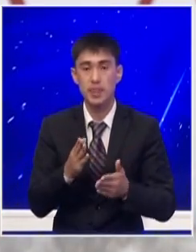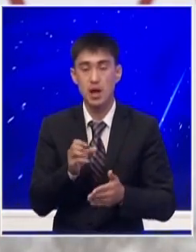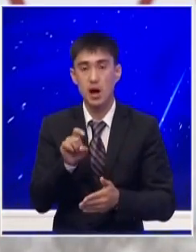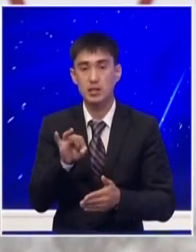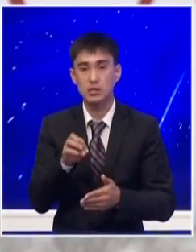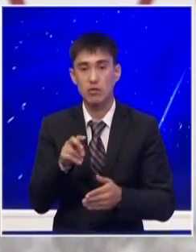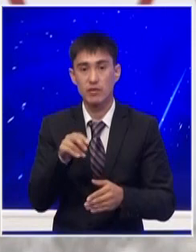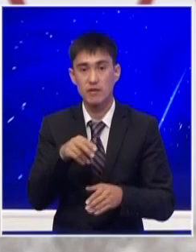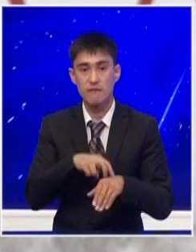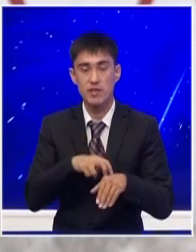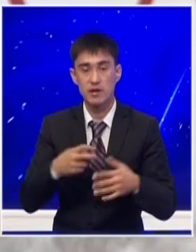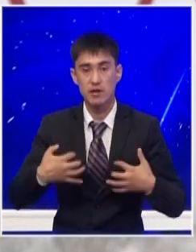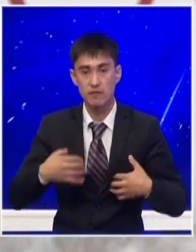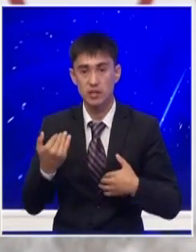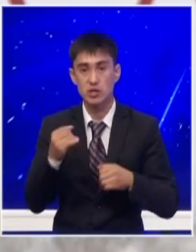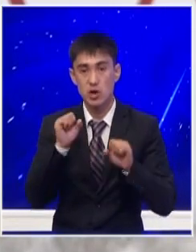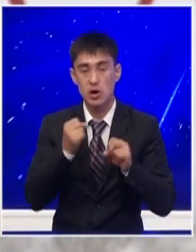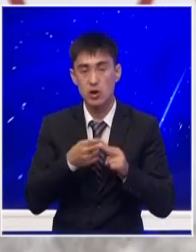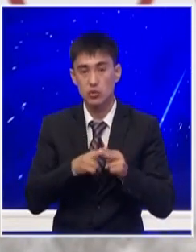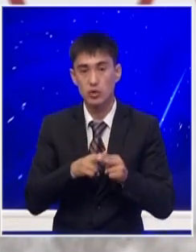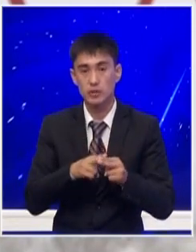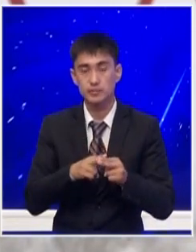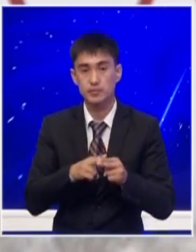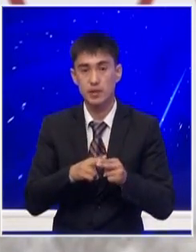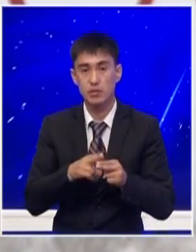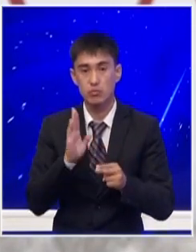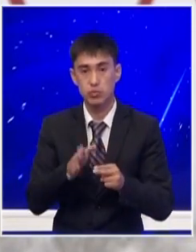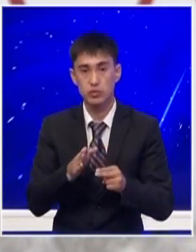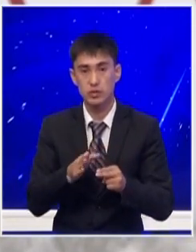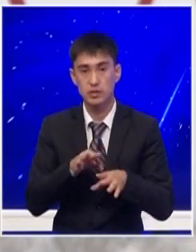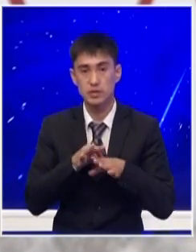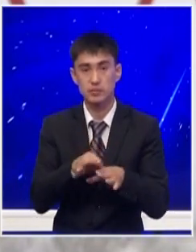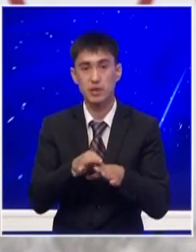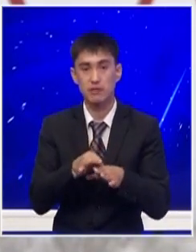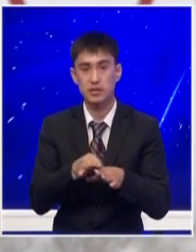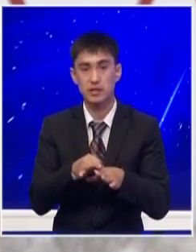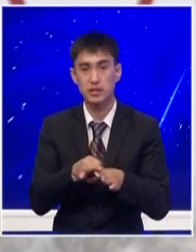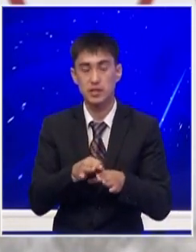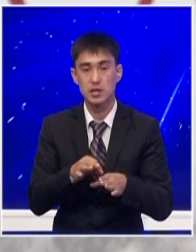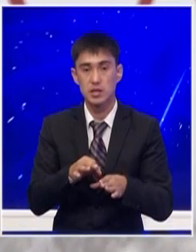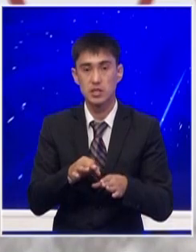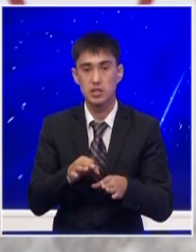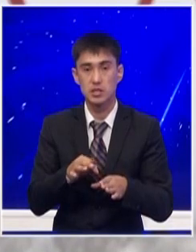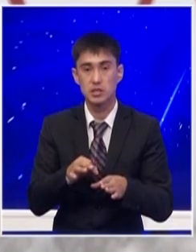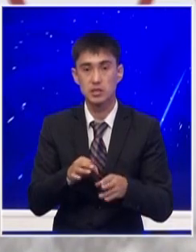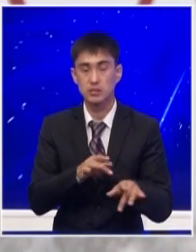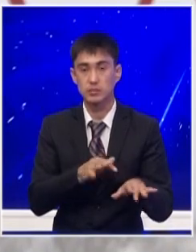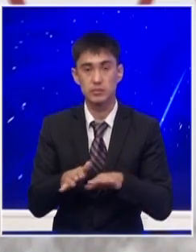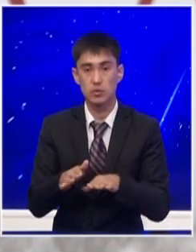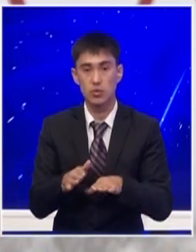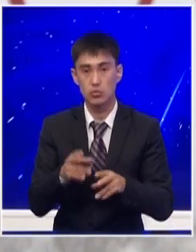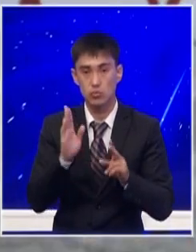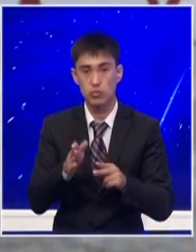ветеринарный врач, который будет, когда уже будет подготовка к убою, он ее